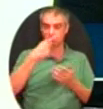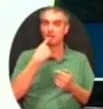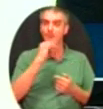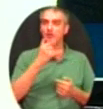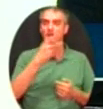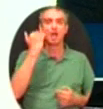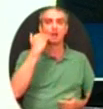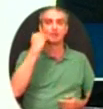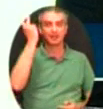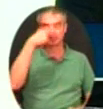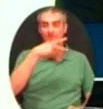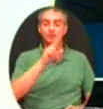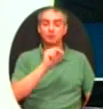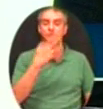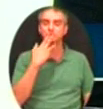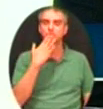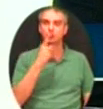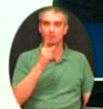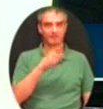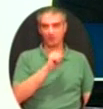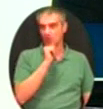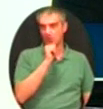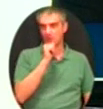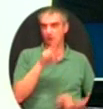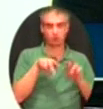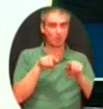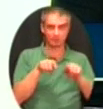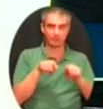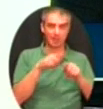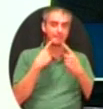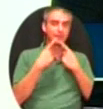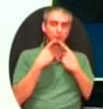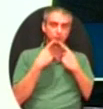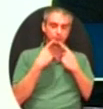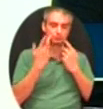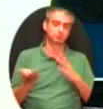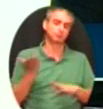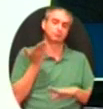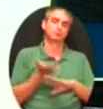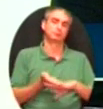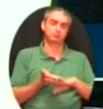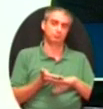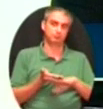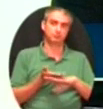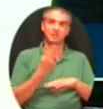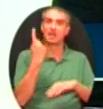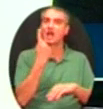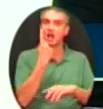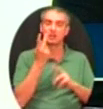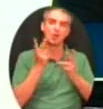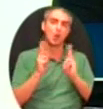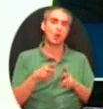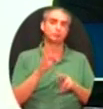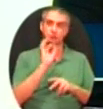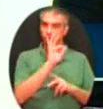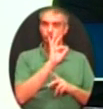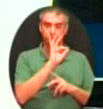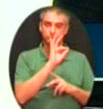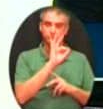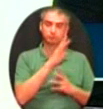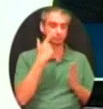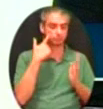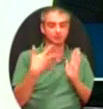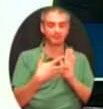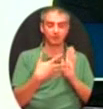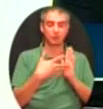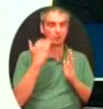שאמריקנים מבינים שעניין ירושלים, למרות שהם לא רצו לעסוק בו במסע ומתן, מונח על השולחן. ואחת האופציות שנבחנות